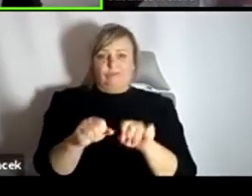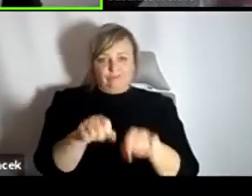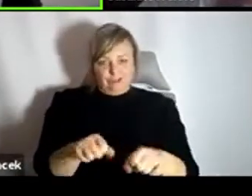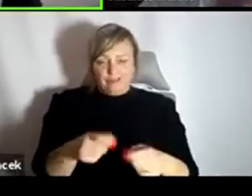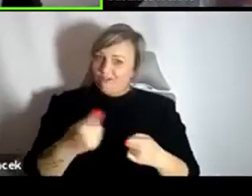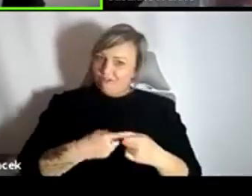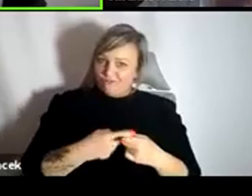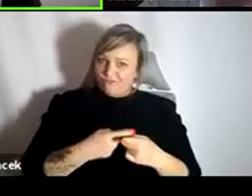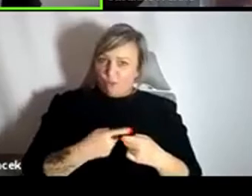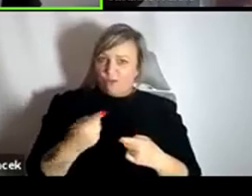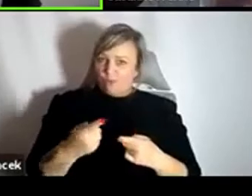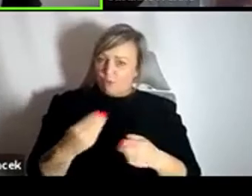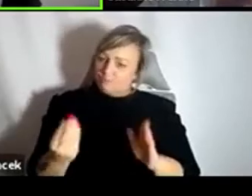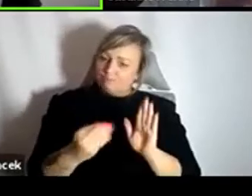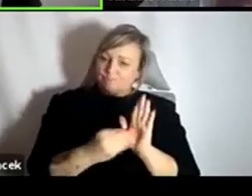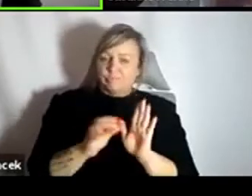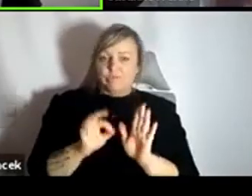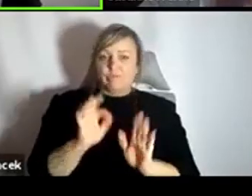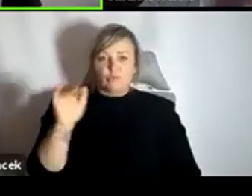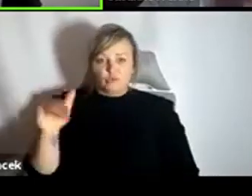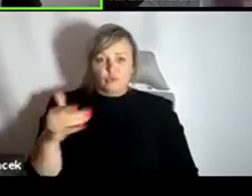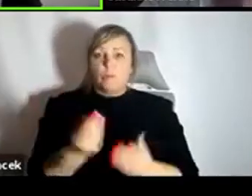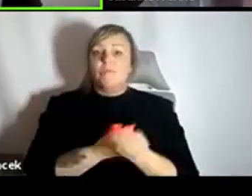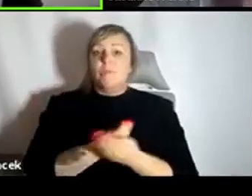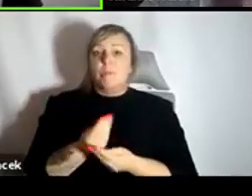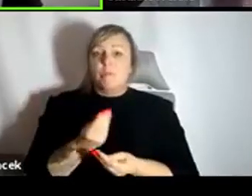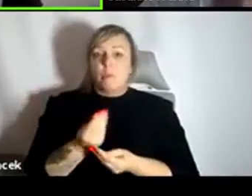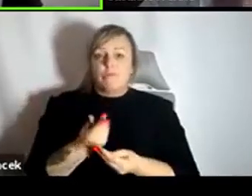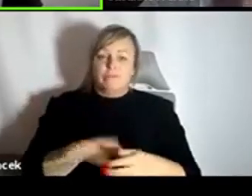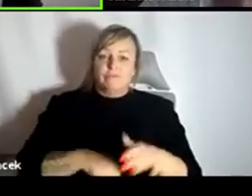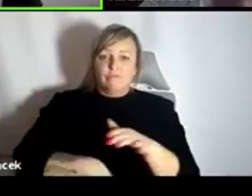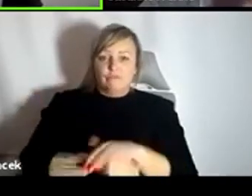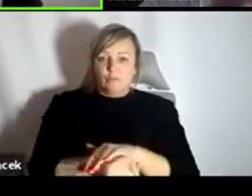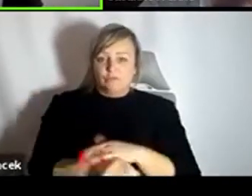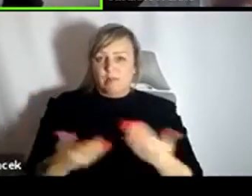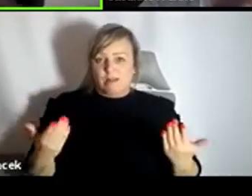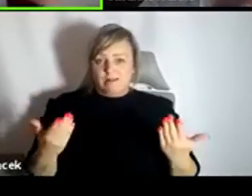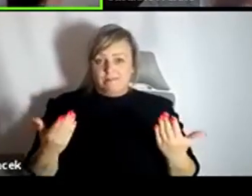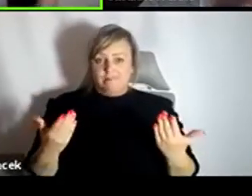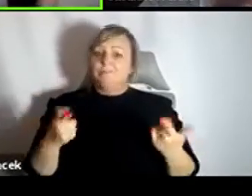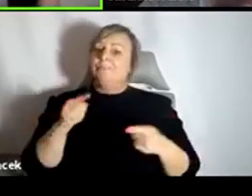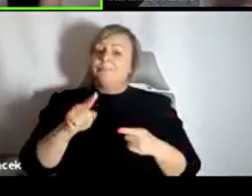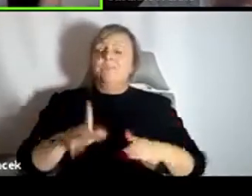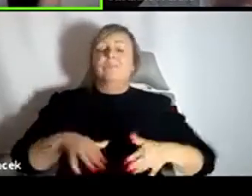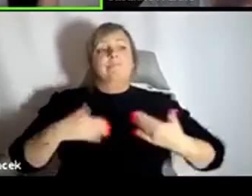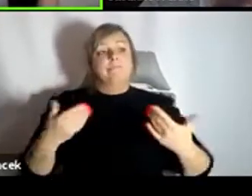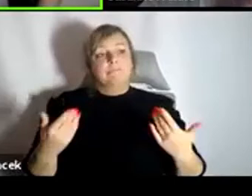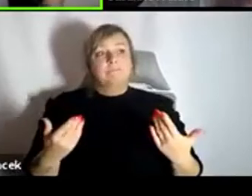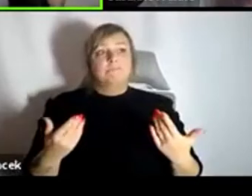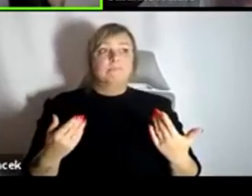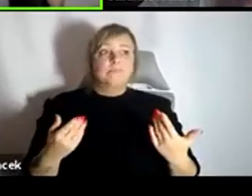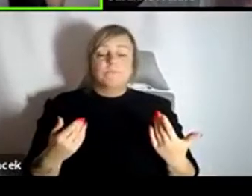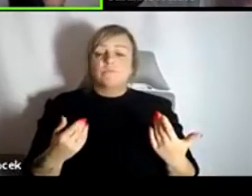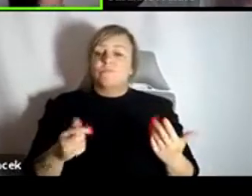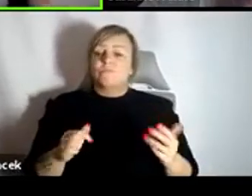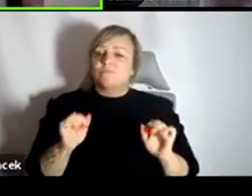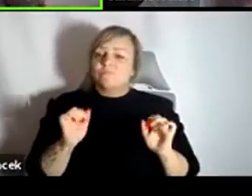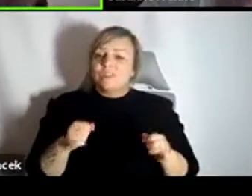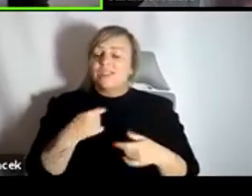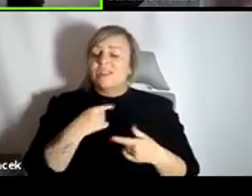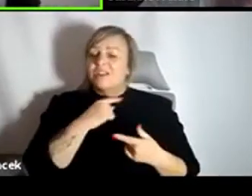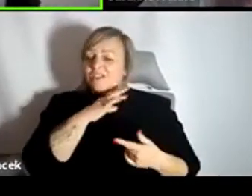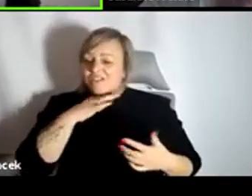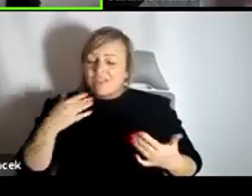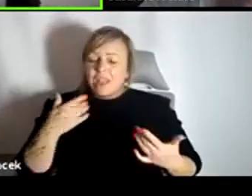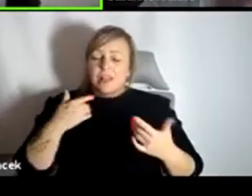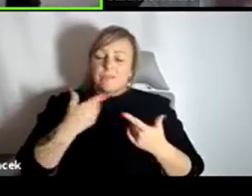diese Taskforce Zukunft Profifußball stellen, dass man da sehr viel mit einer sehr viel ja,